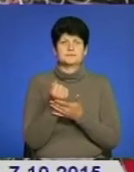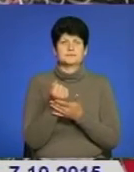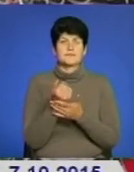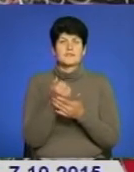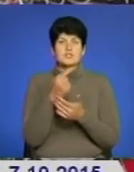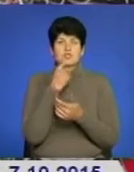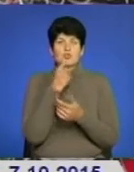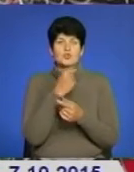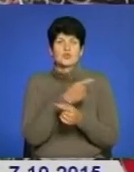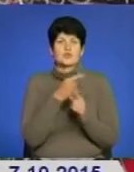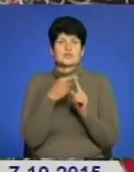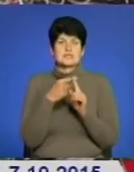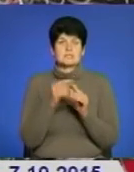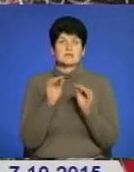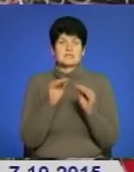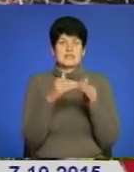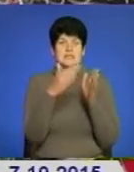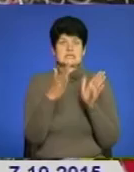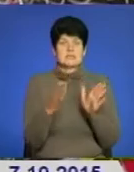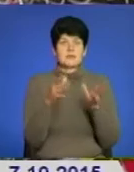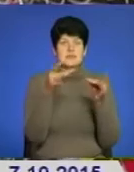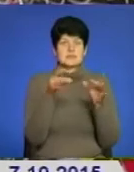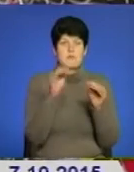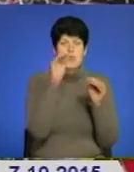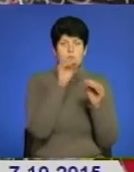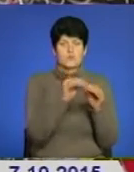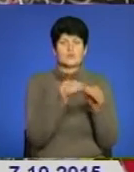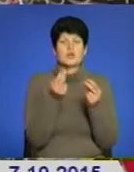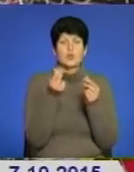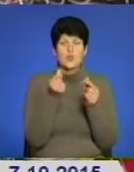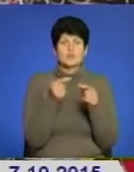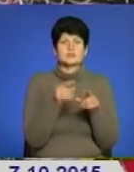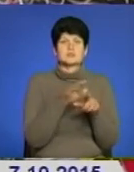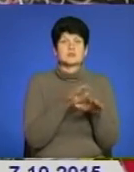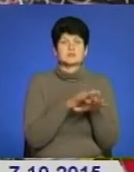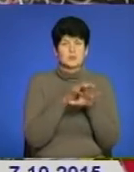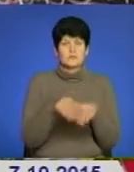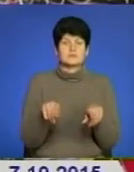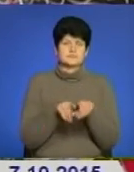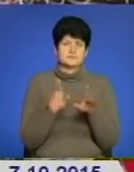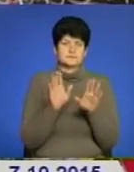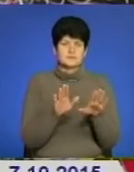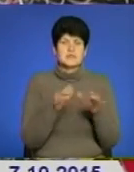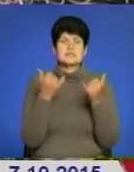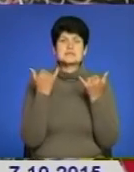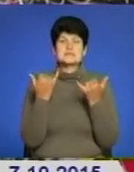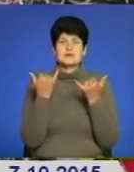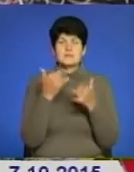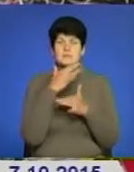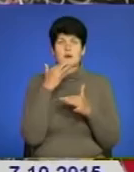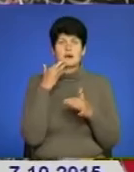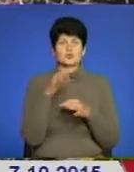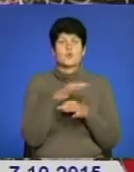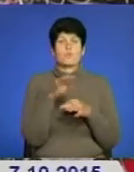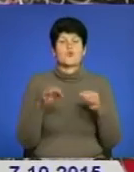Червоного Хреста ми поставили скриньку, яка була запломбована, і кошти теж вони перераховували. Тому зараз багато